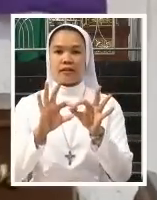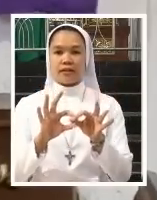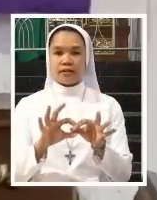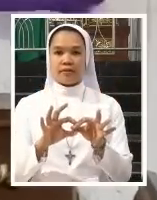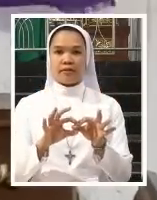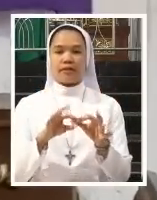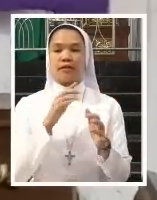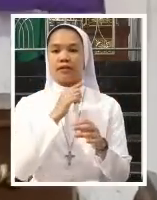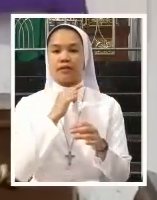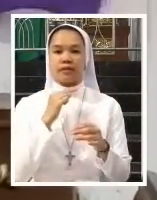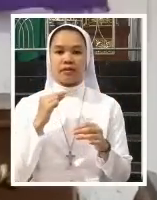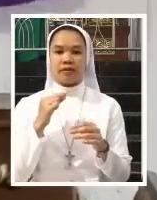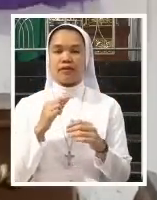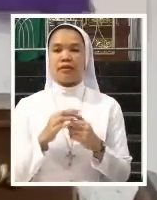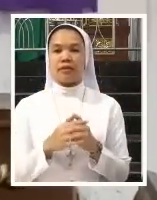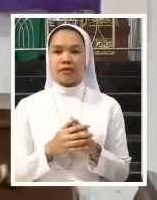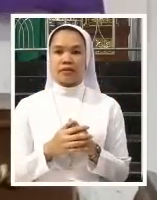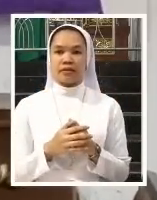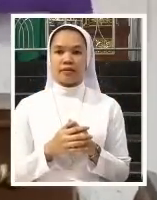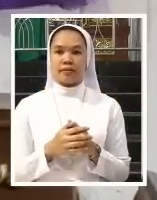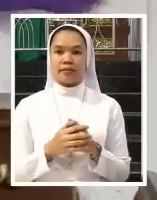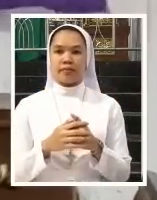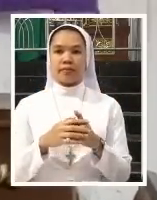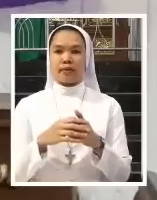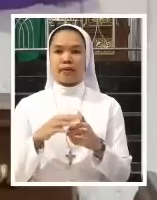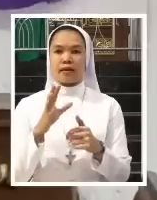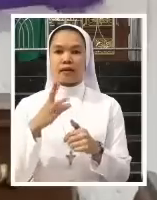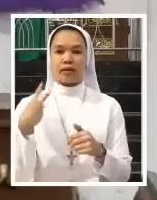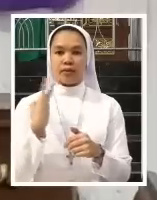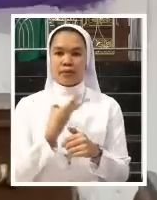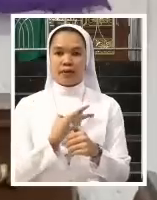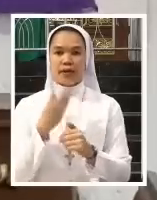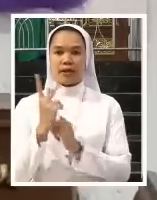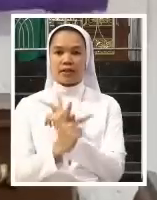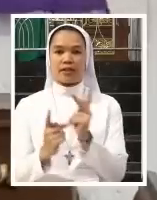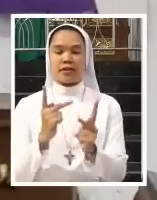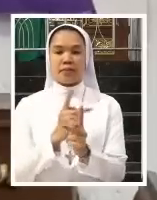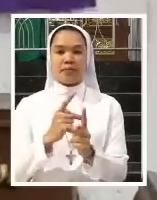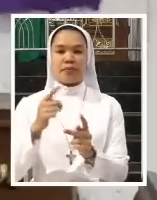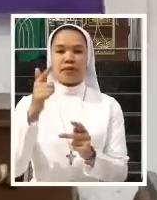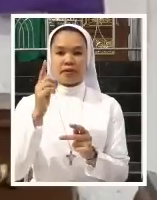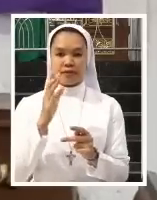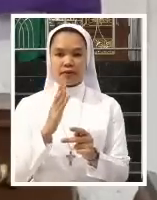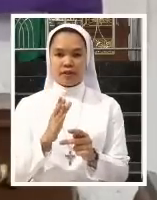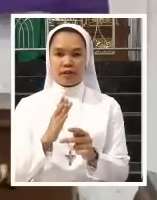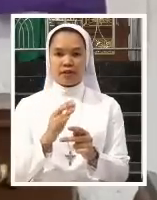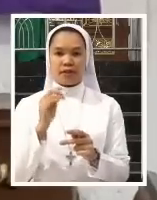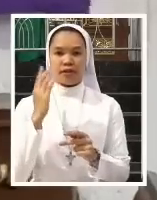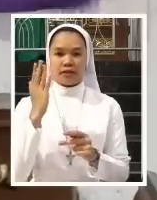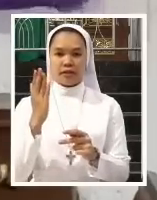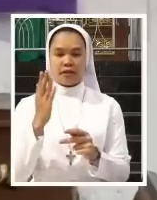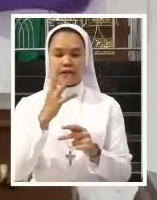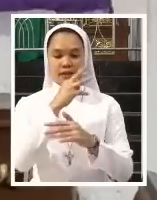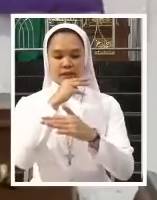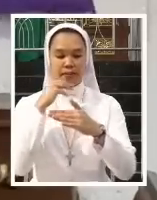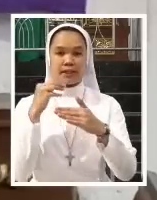sa iya. Asin kita bilang banwaan nin Diyos sa saiyang